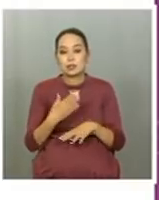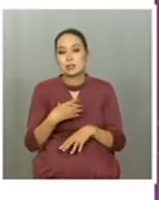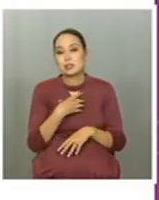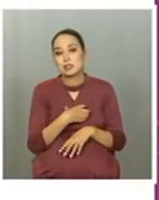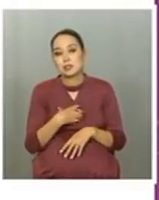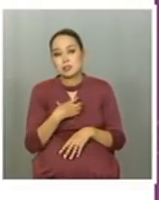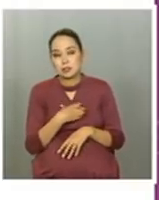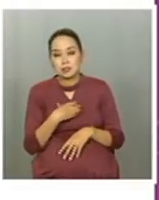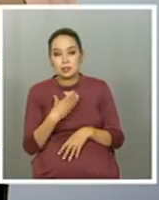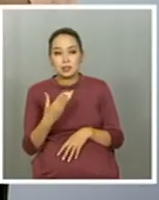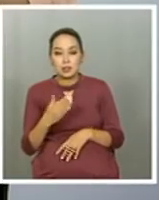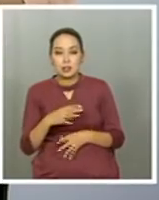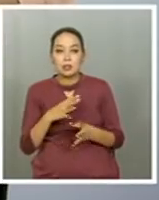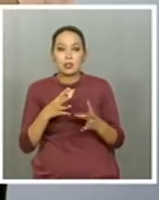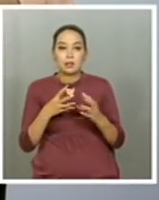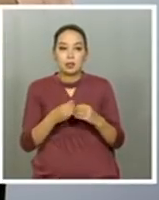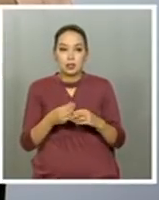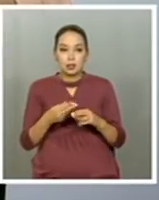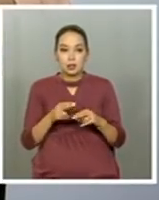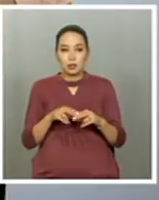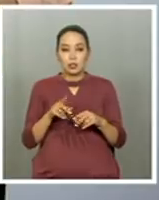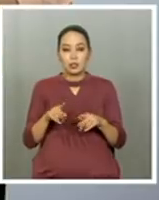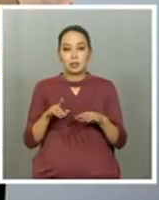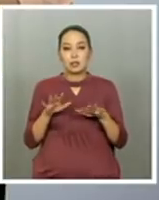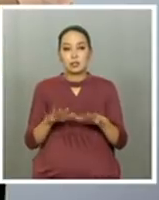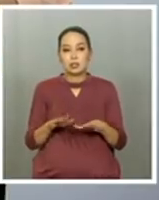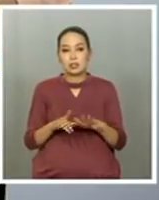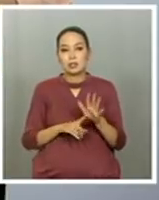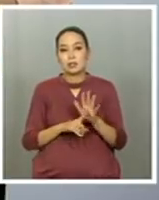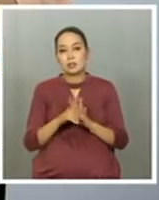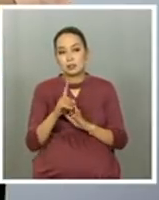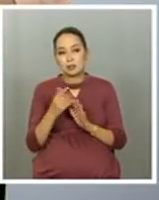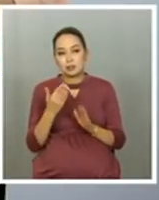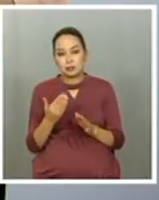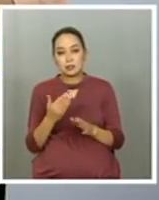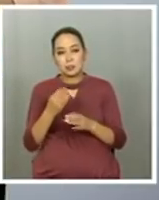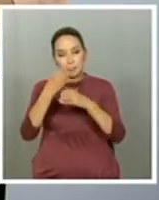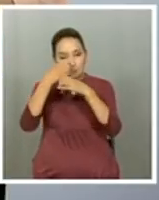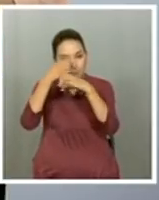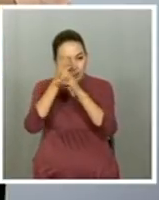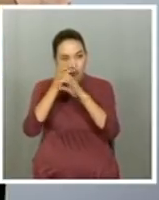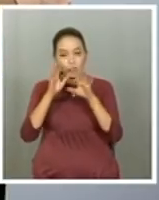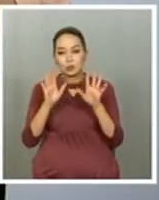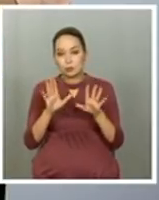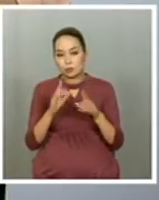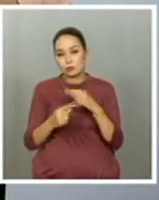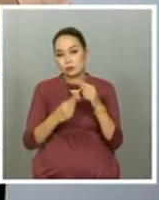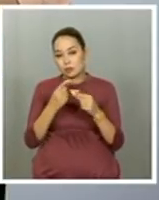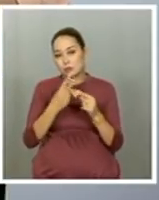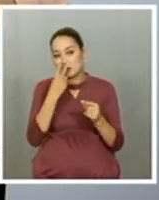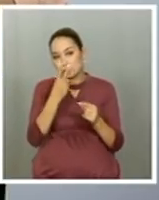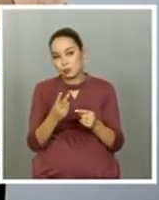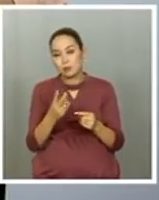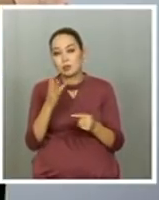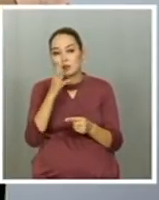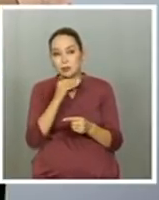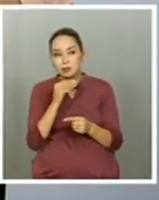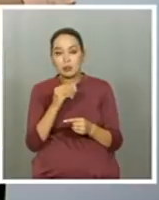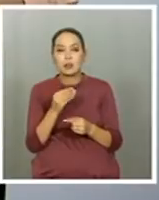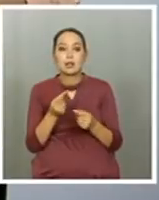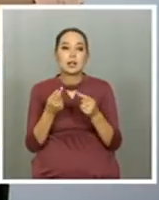айқындау кезінде, оларды көру кезінде біз микроскопты қолданамыз. Көп деген ұсақ